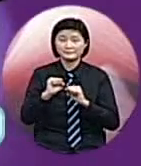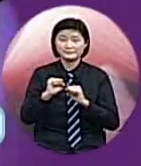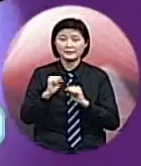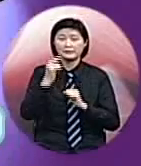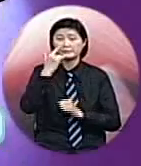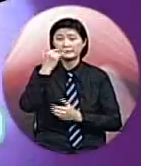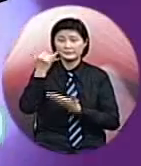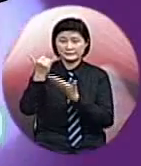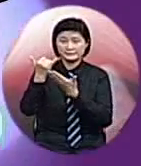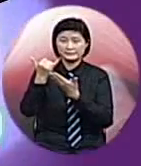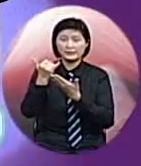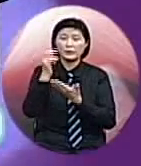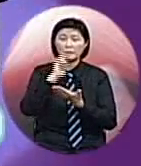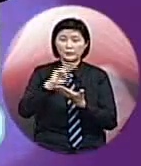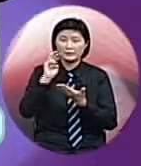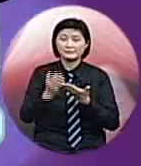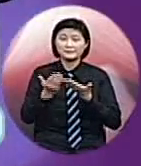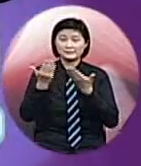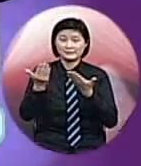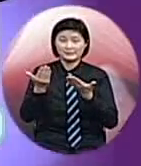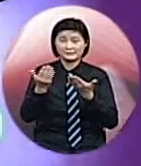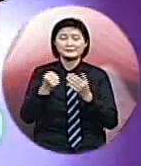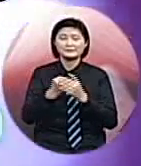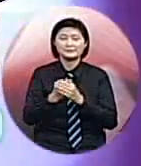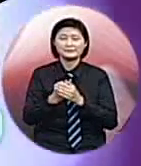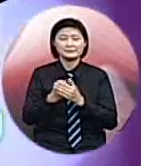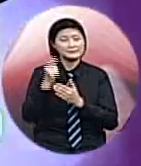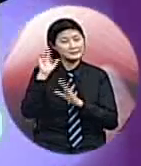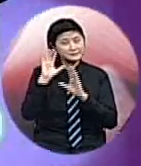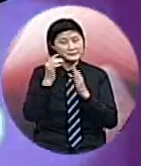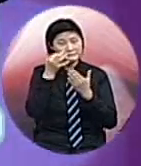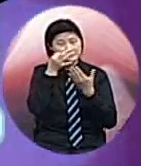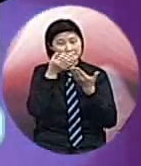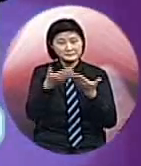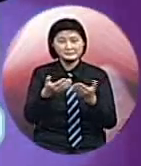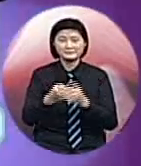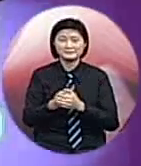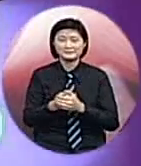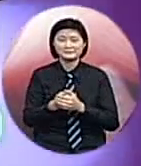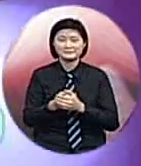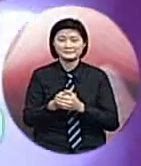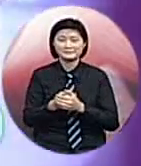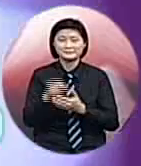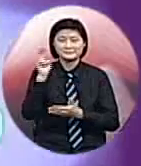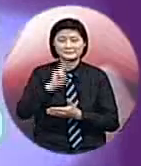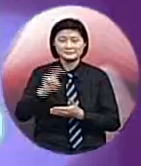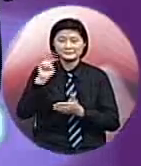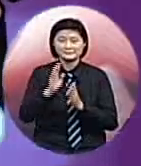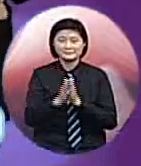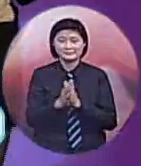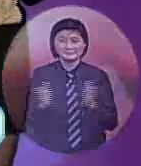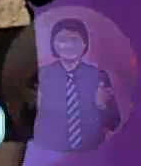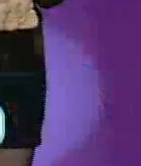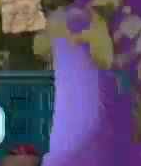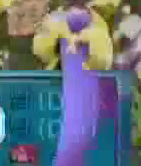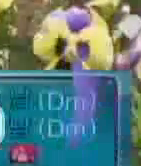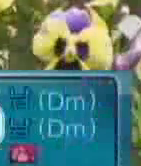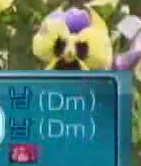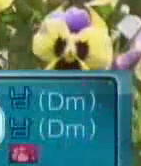네. 부모님께 바치는 노래 예. 불효자는 웁니다. 청해 예. 들어볼게요. 예. 네. 예. 자, 음악 갑시다. 갑시다.